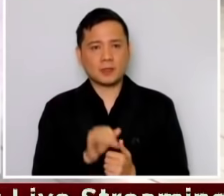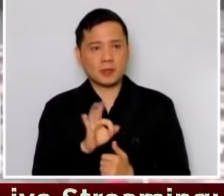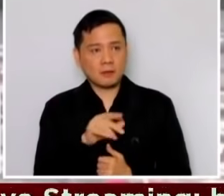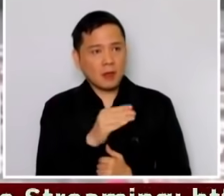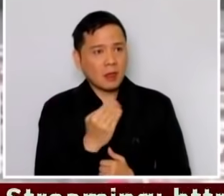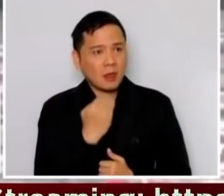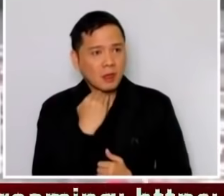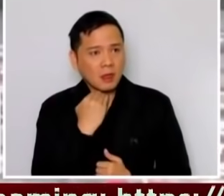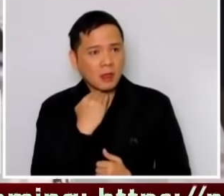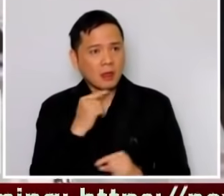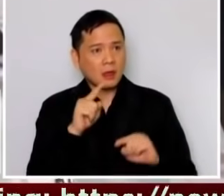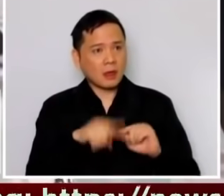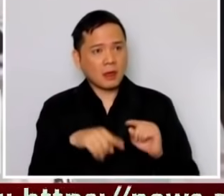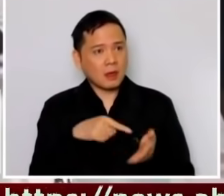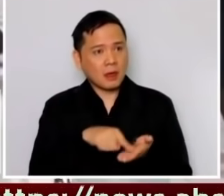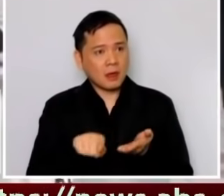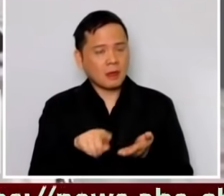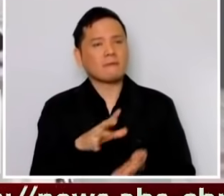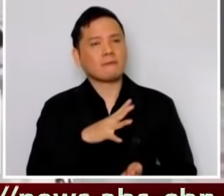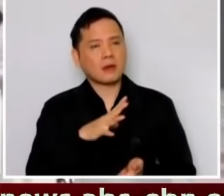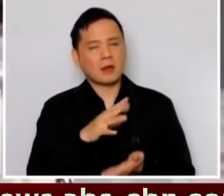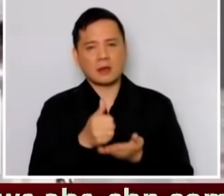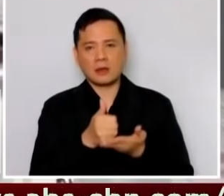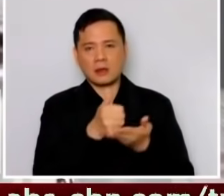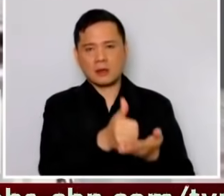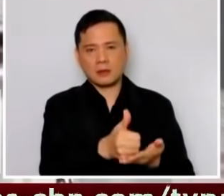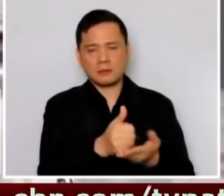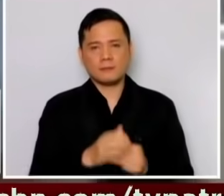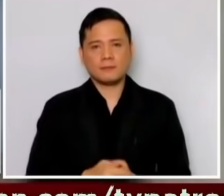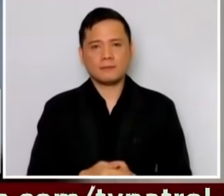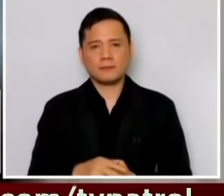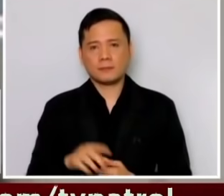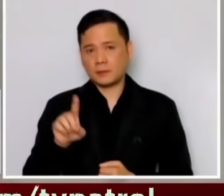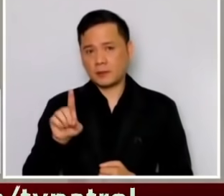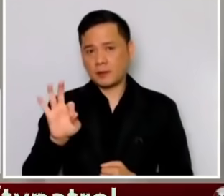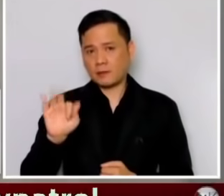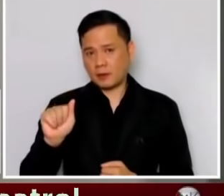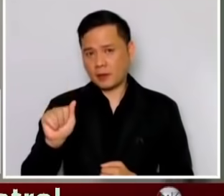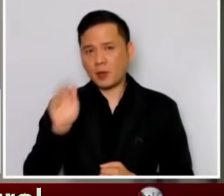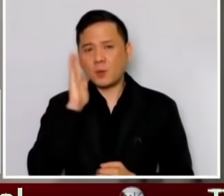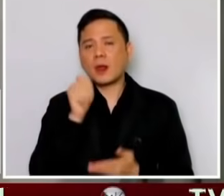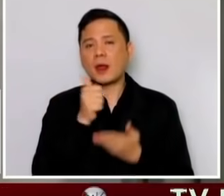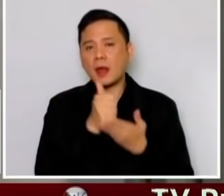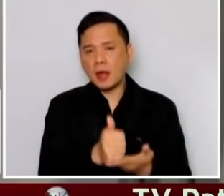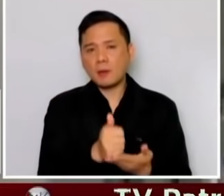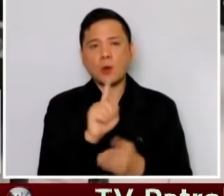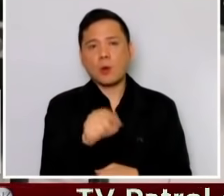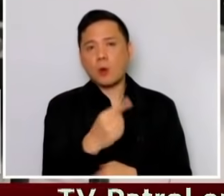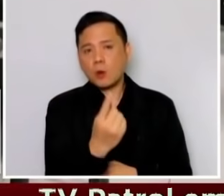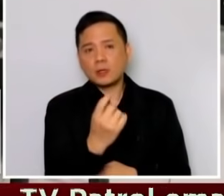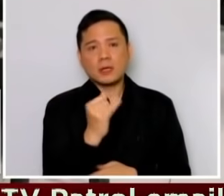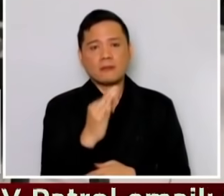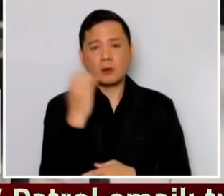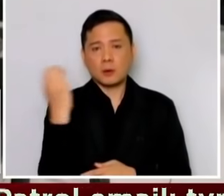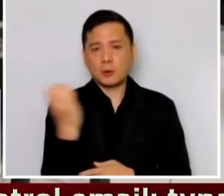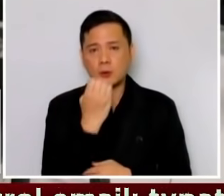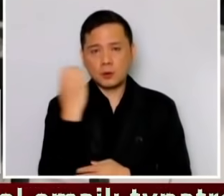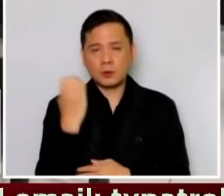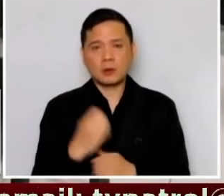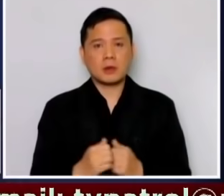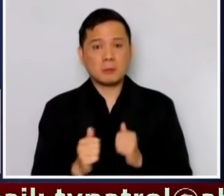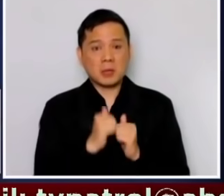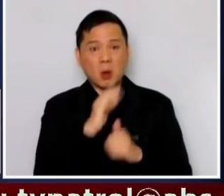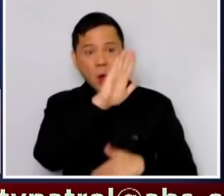uwi. Pero tutulong ang DFA sa mga Pilipinong in distress at wala ng kakayanan na